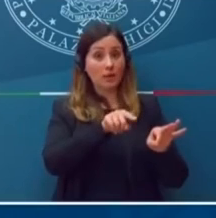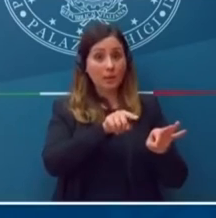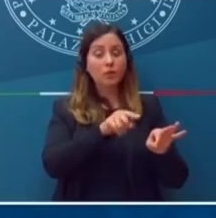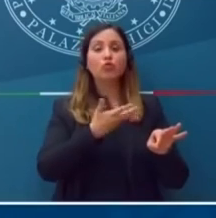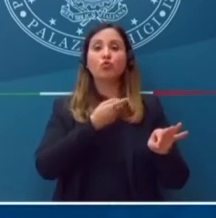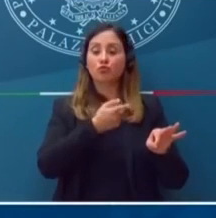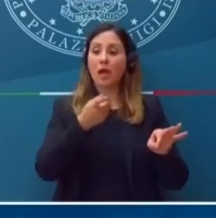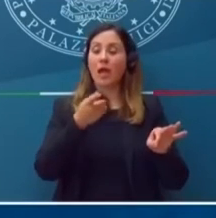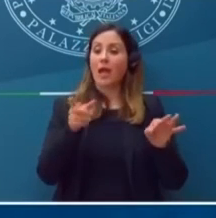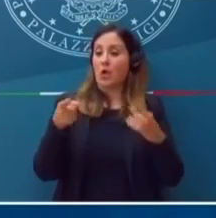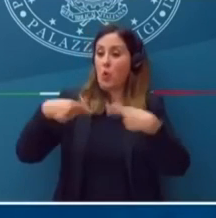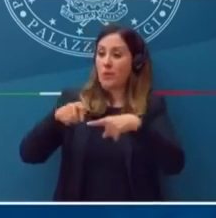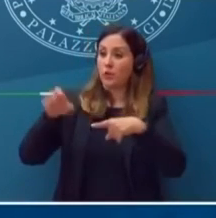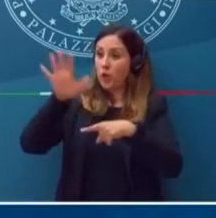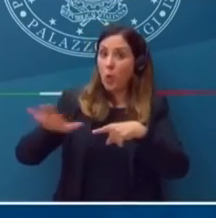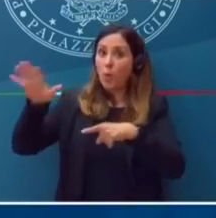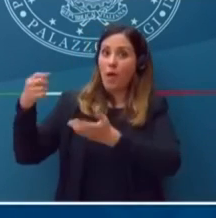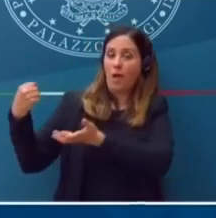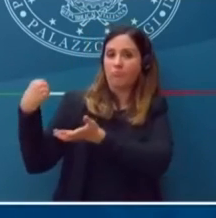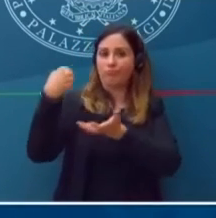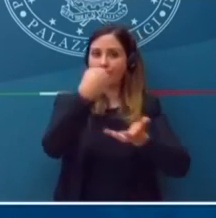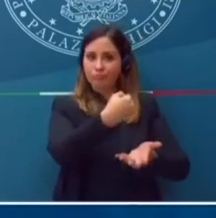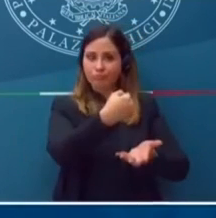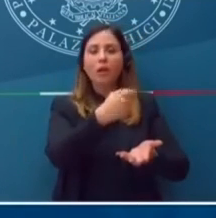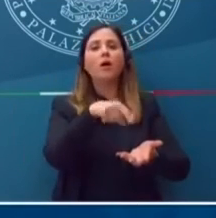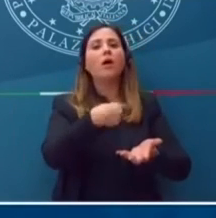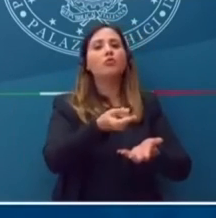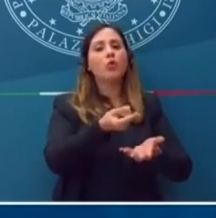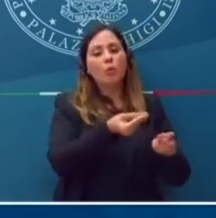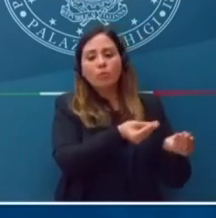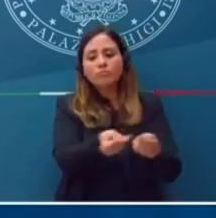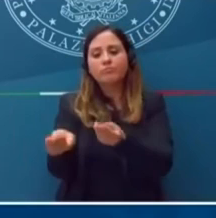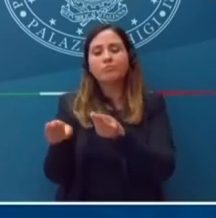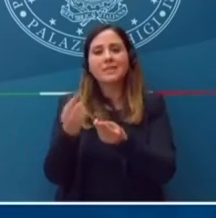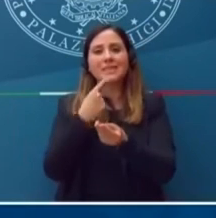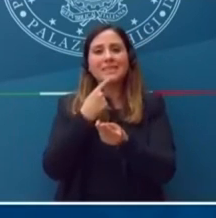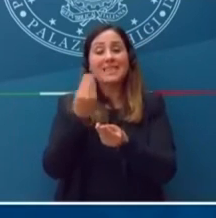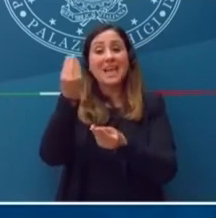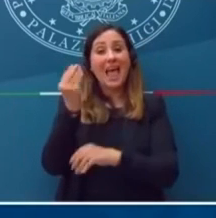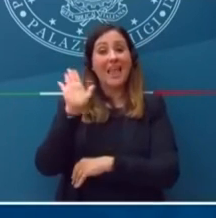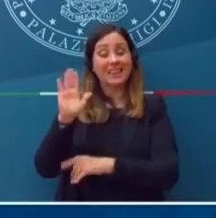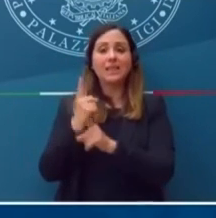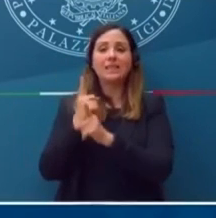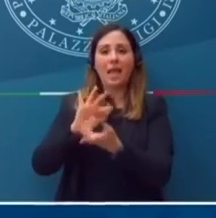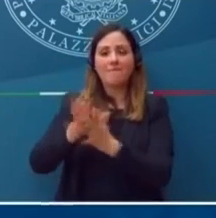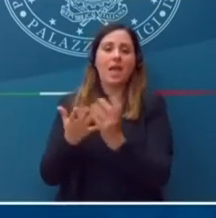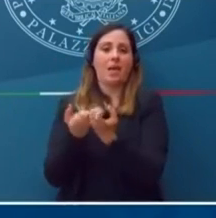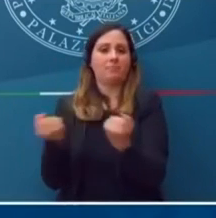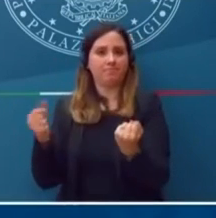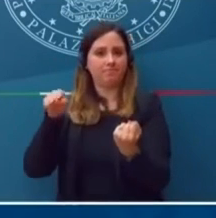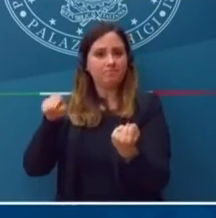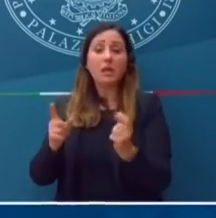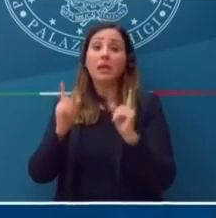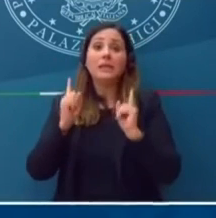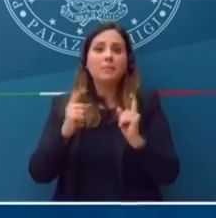europea e lo dà agli enti attuatori, e arrivo in un attimo a questo, a seconda dei lavori in